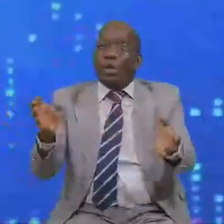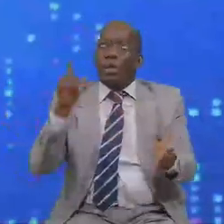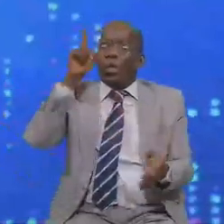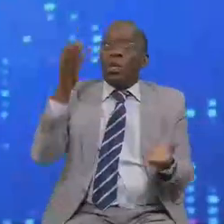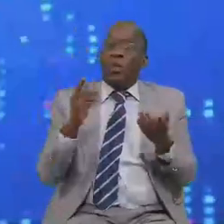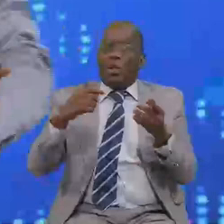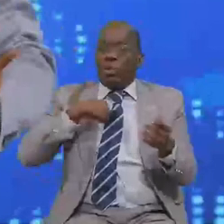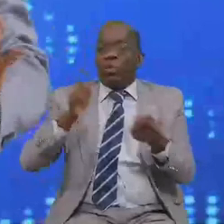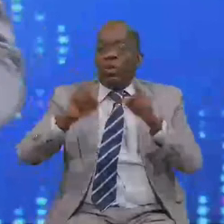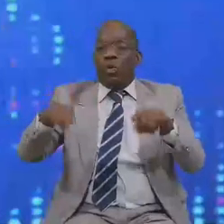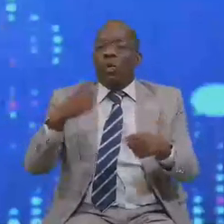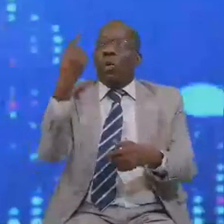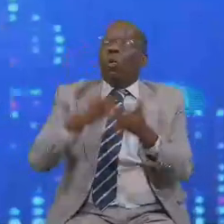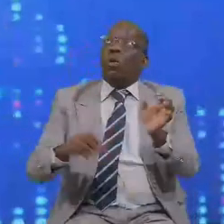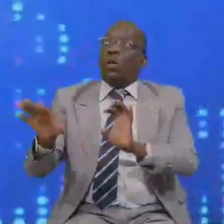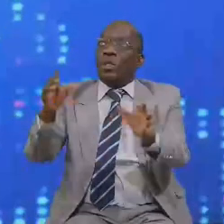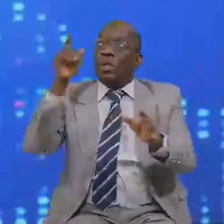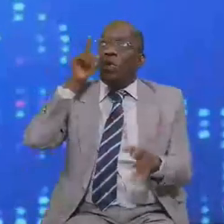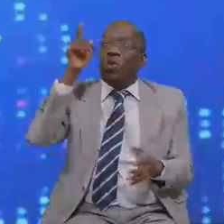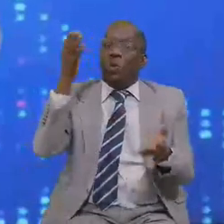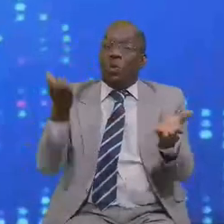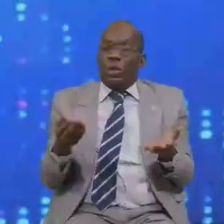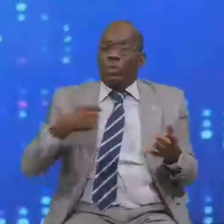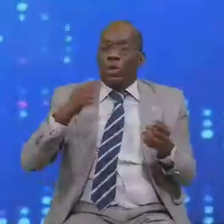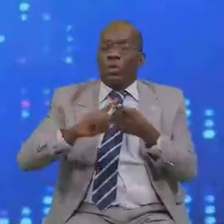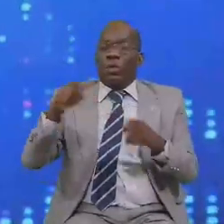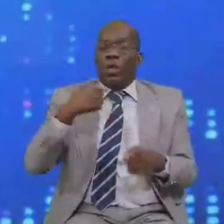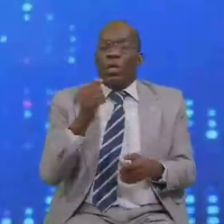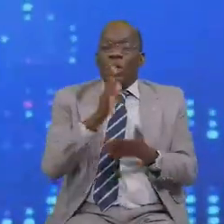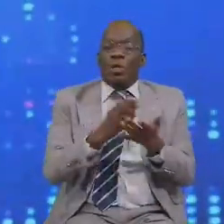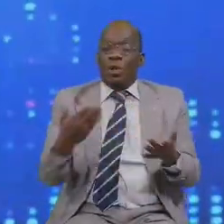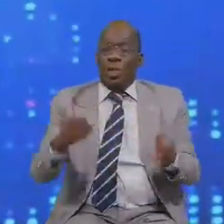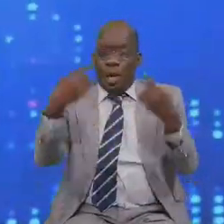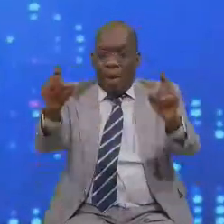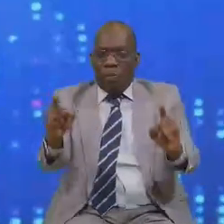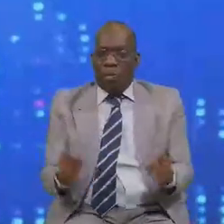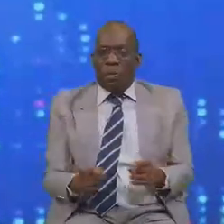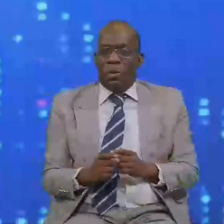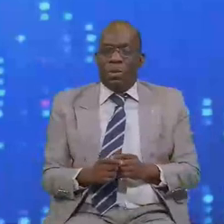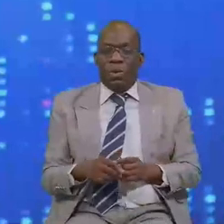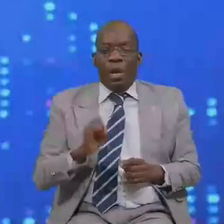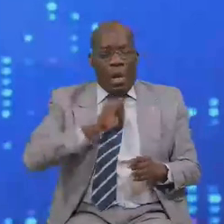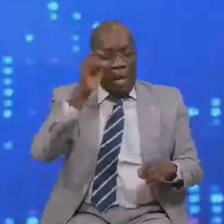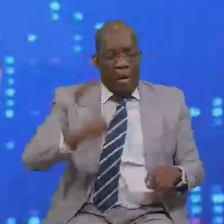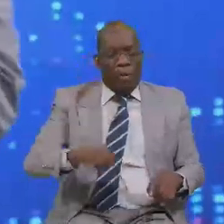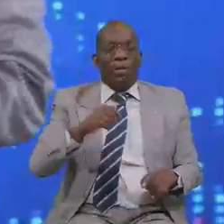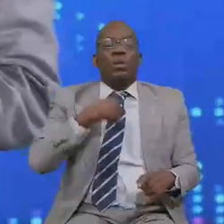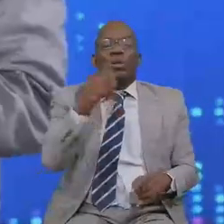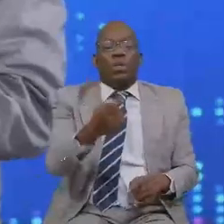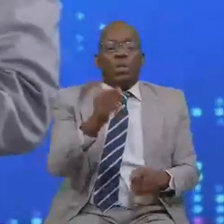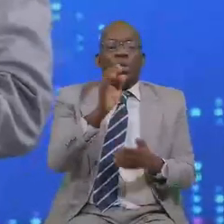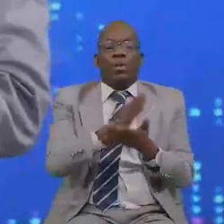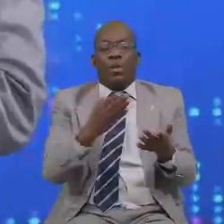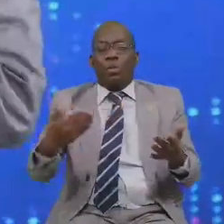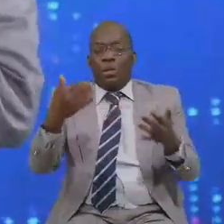je dise? Quelque chose survient. Il y a des gens, je dois dire quelque chose maintenant. C'est comme